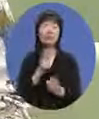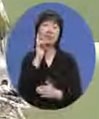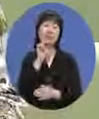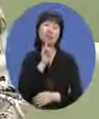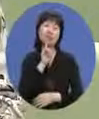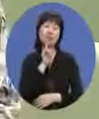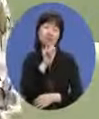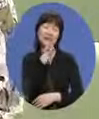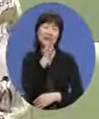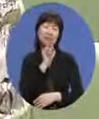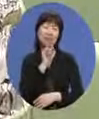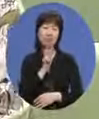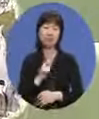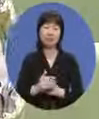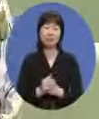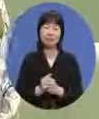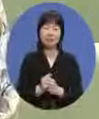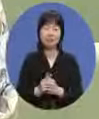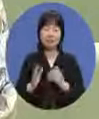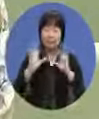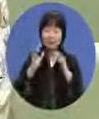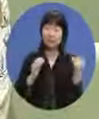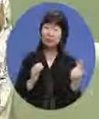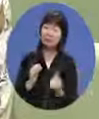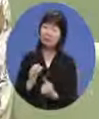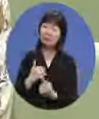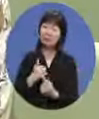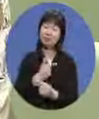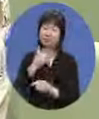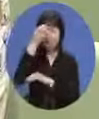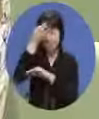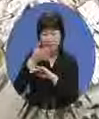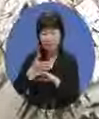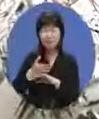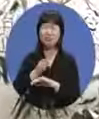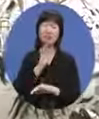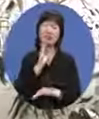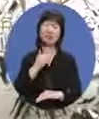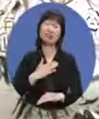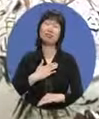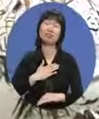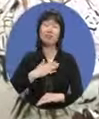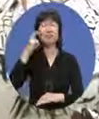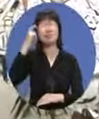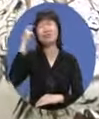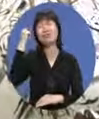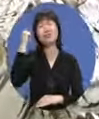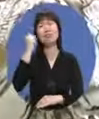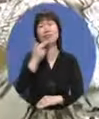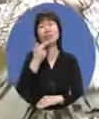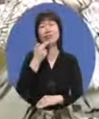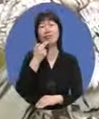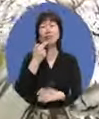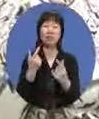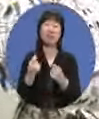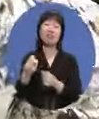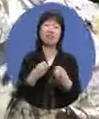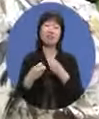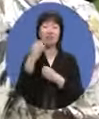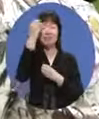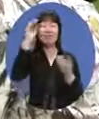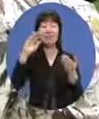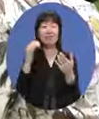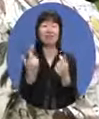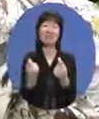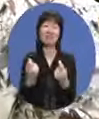말을 한대요. 네네. 근데 애는 그래 와서 제가 너무 죄송하고요. 사실 저 선생님 그때 기억이 안 나고요. 그렇죠. 이렇게 얘기해요.